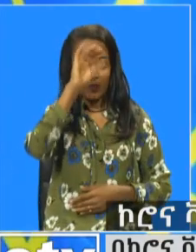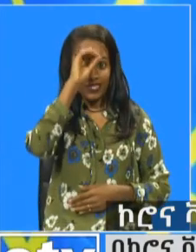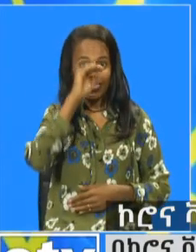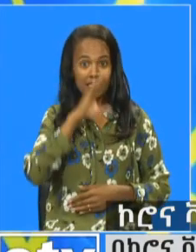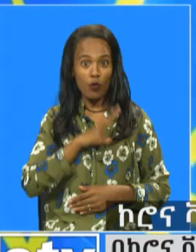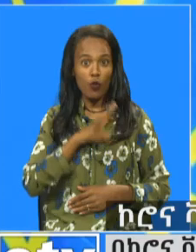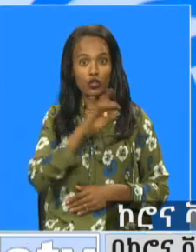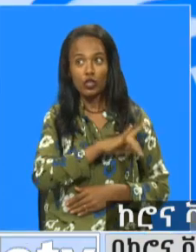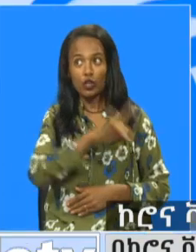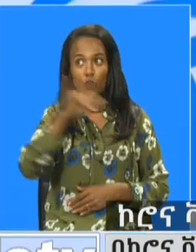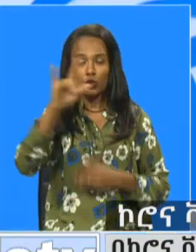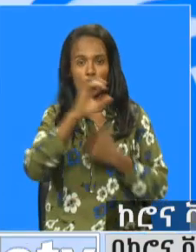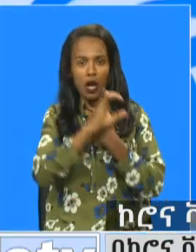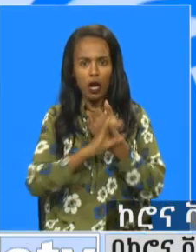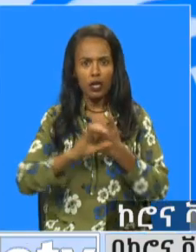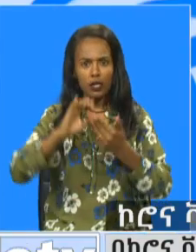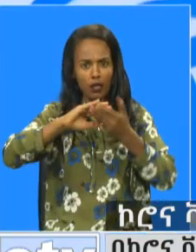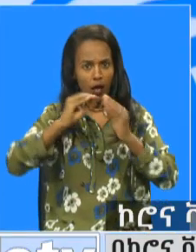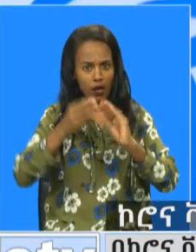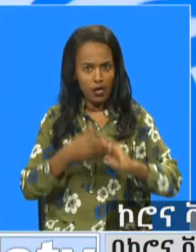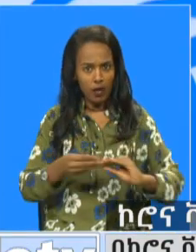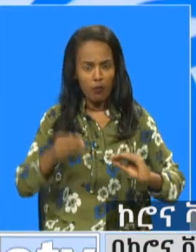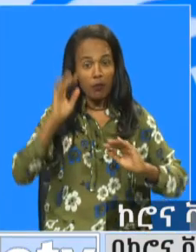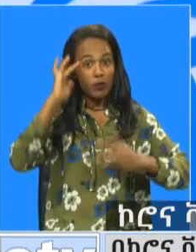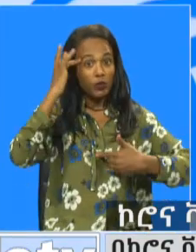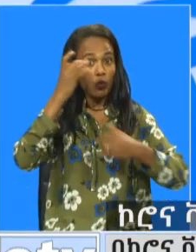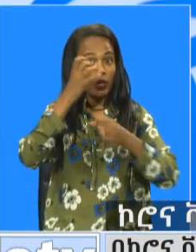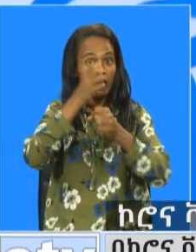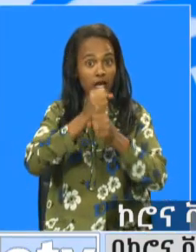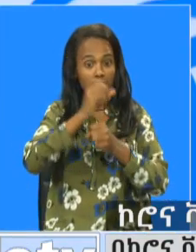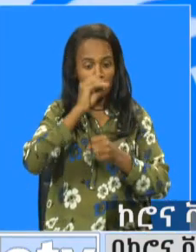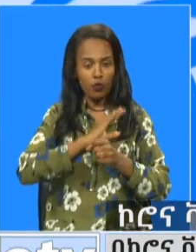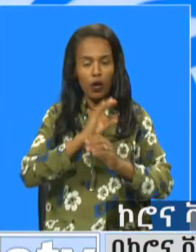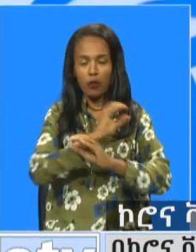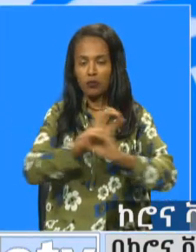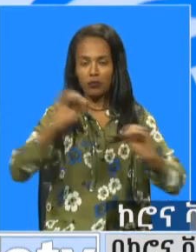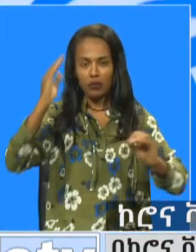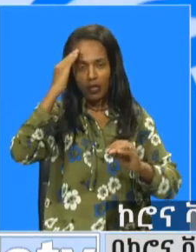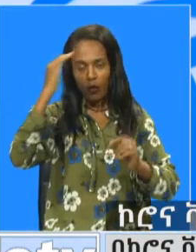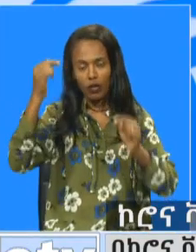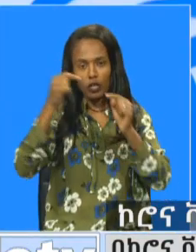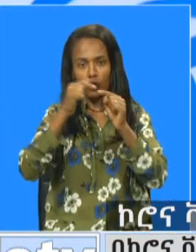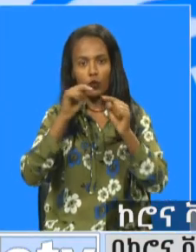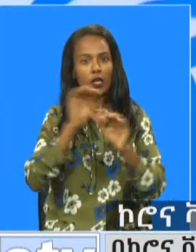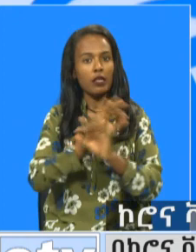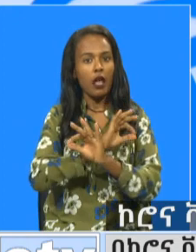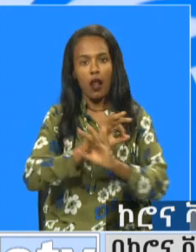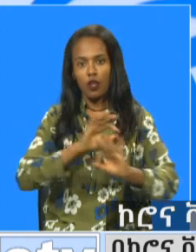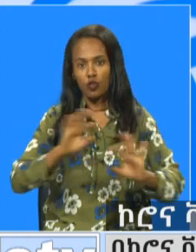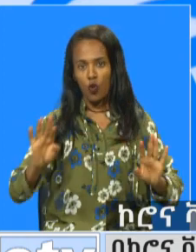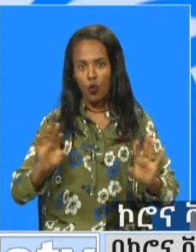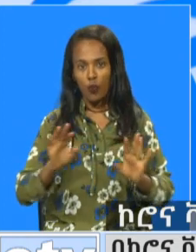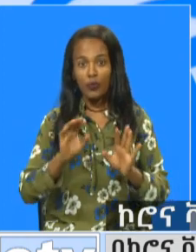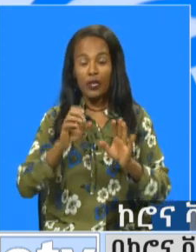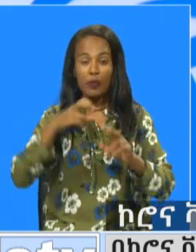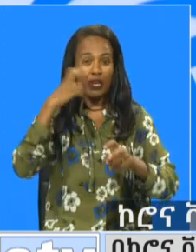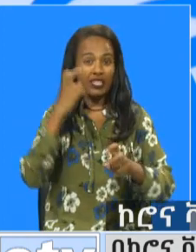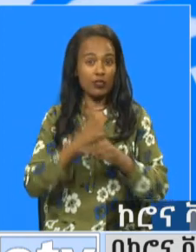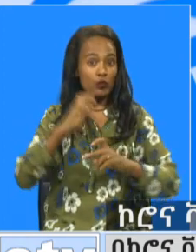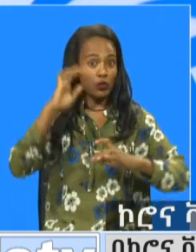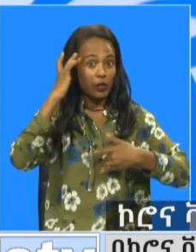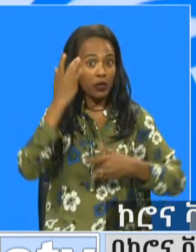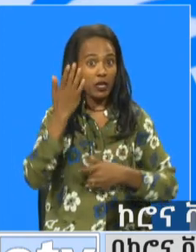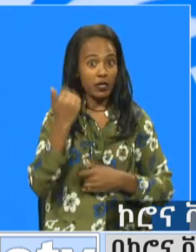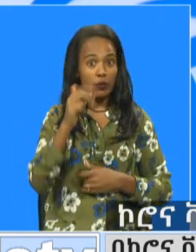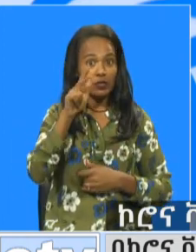ሰዎች የውጭ አገር ጉዞ ታሪክም ሆነ በበሽታው ከተያዘ ሰው ጋር የታወቀ ግንኙነት የላቸው። በጽኑ ህክምና ላይ